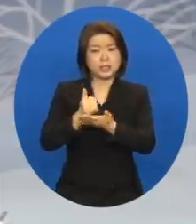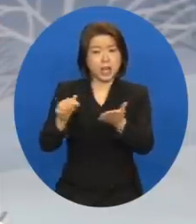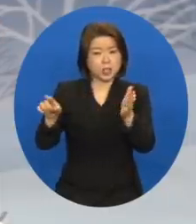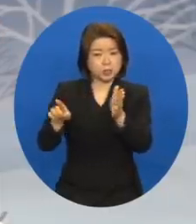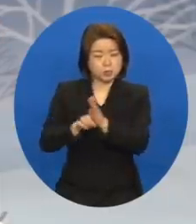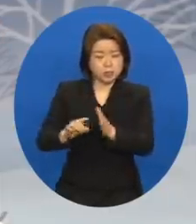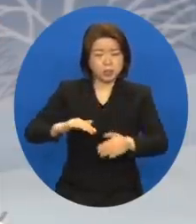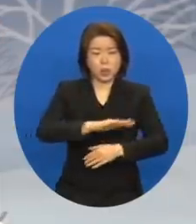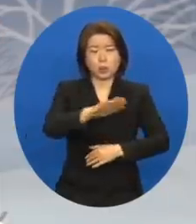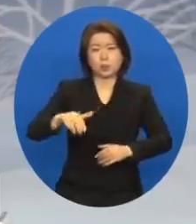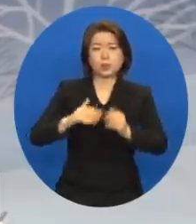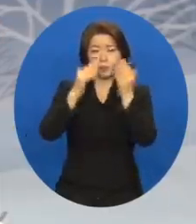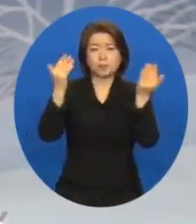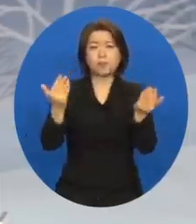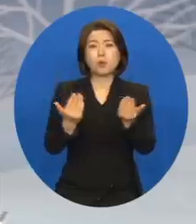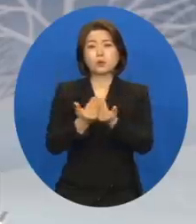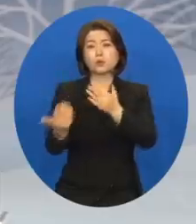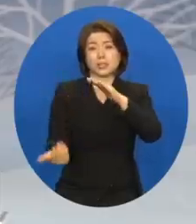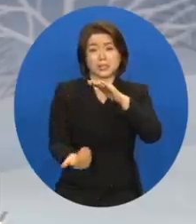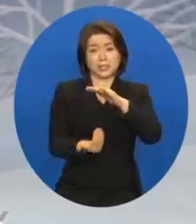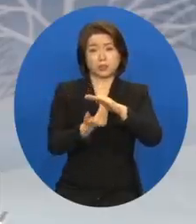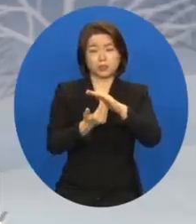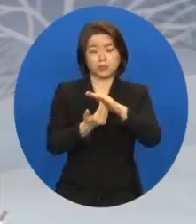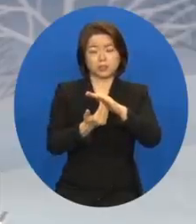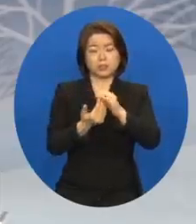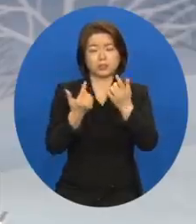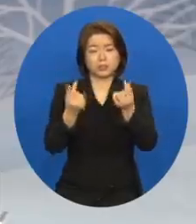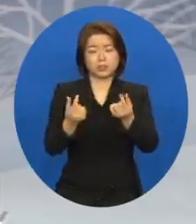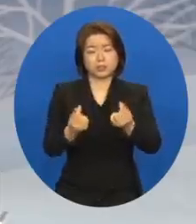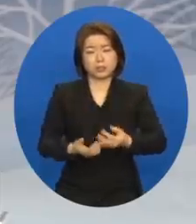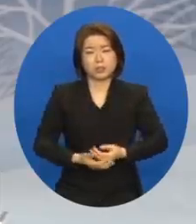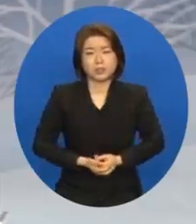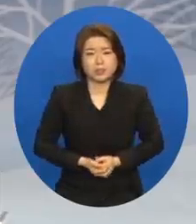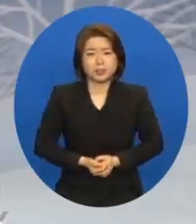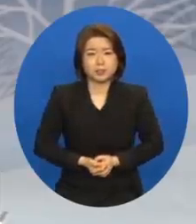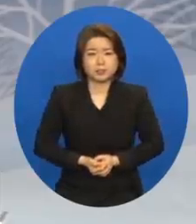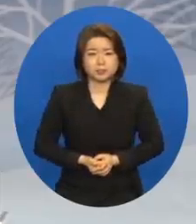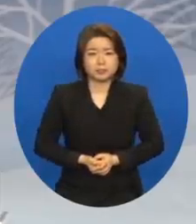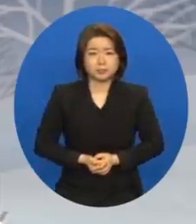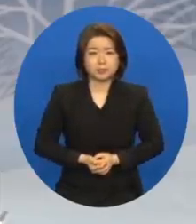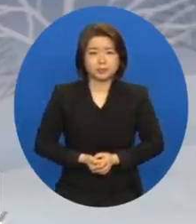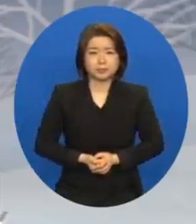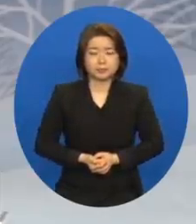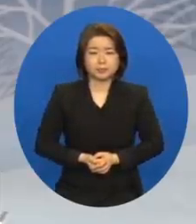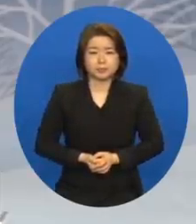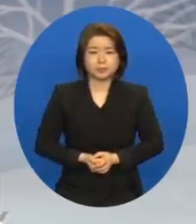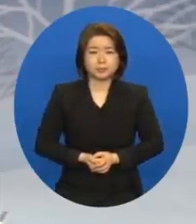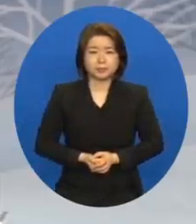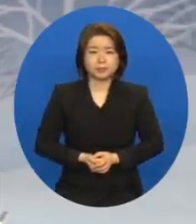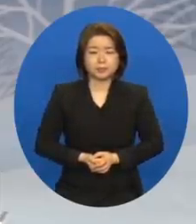모두에게 이루어진 말씀의 성취이기도 합니다.